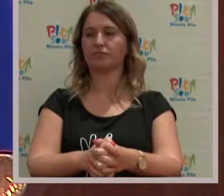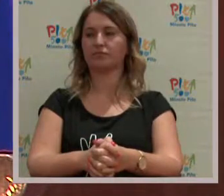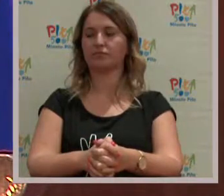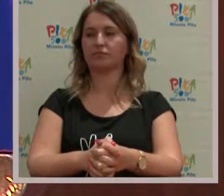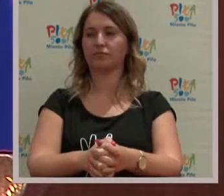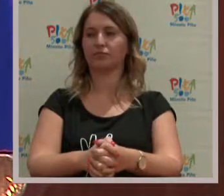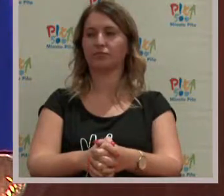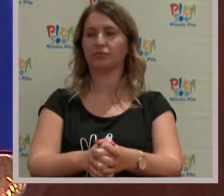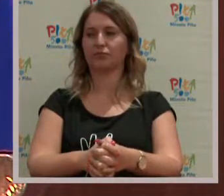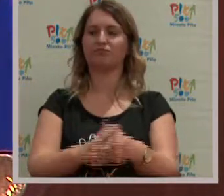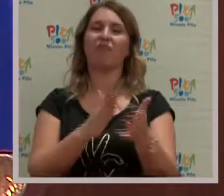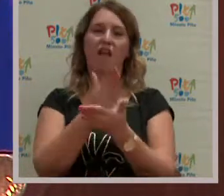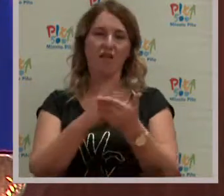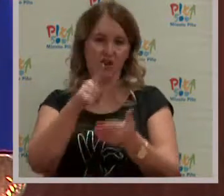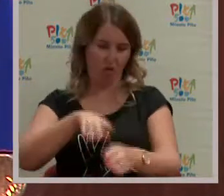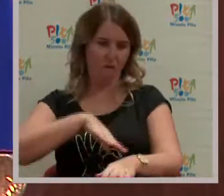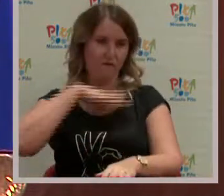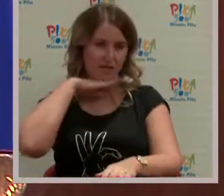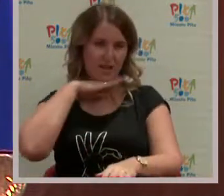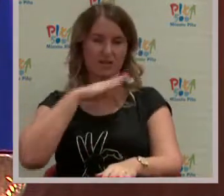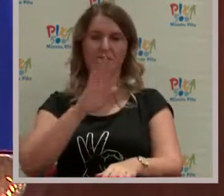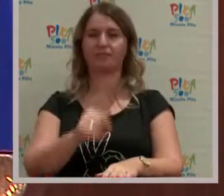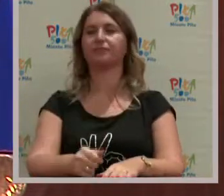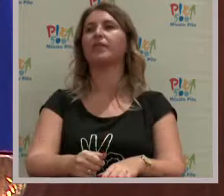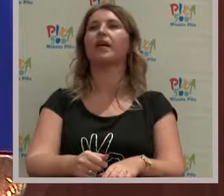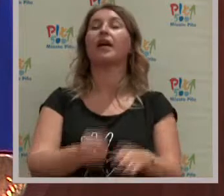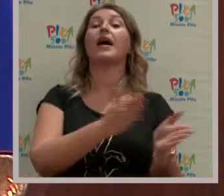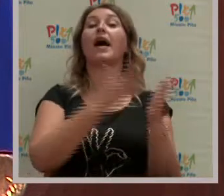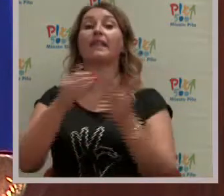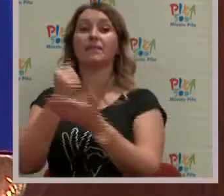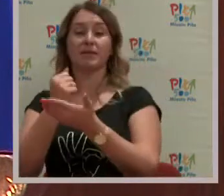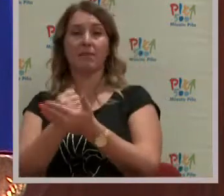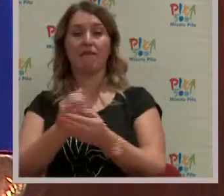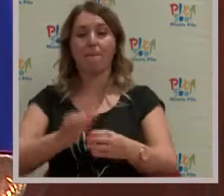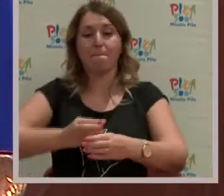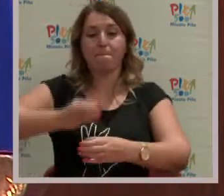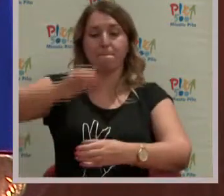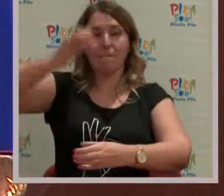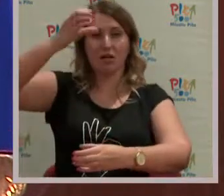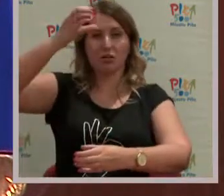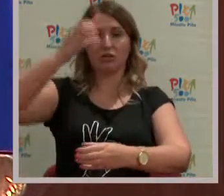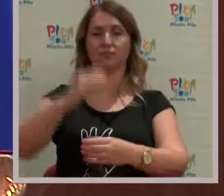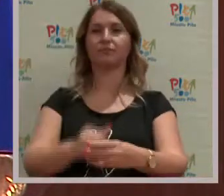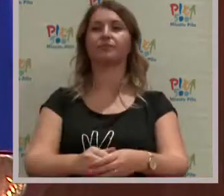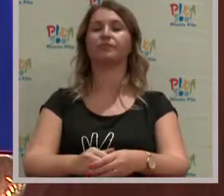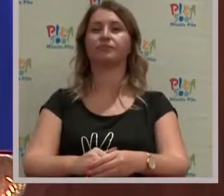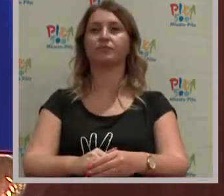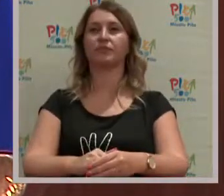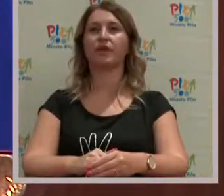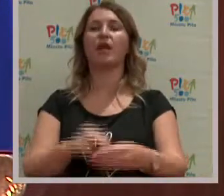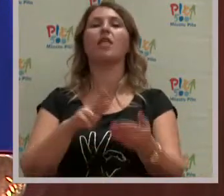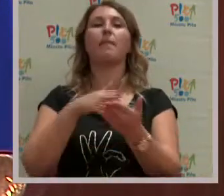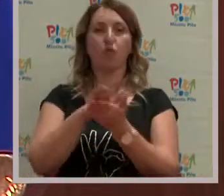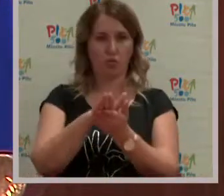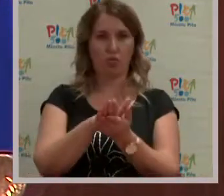że to wystarczająco i kwestia masztu. Tak jak mówiłem na samym początku, spotkaliśmy